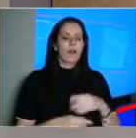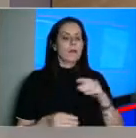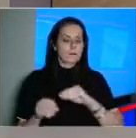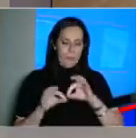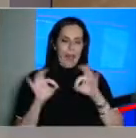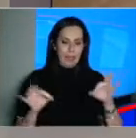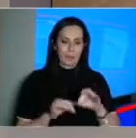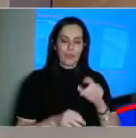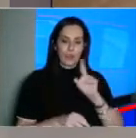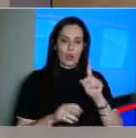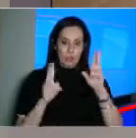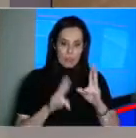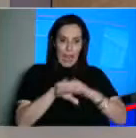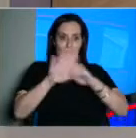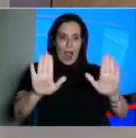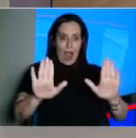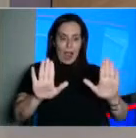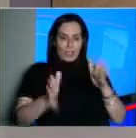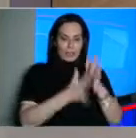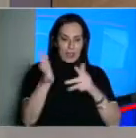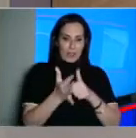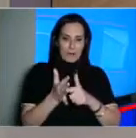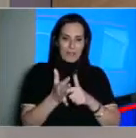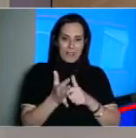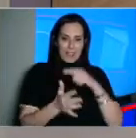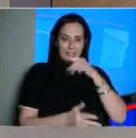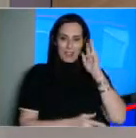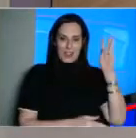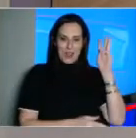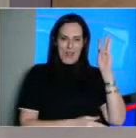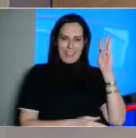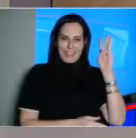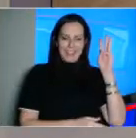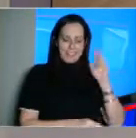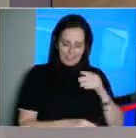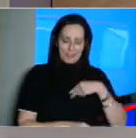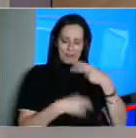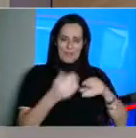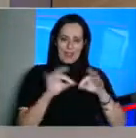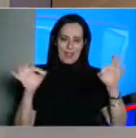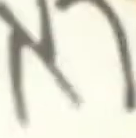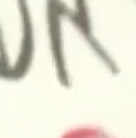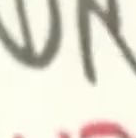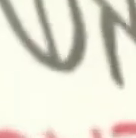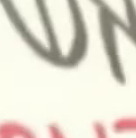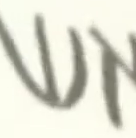מעברון ומתחילים שלא תזוזו. סליחה, על שפת הסימנים, תמי שמע. מעברון ומתחילים.